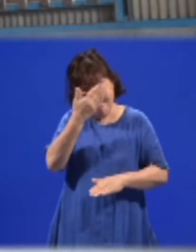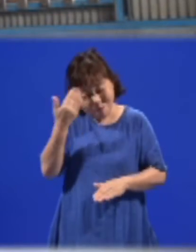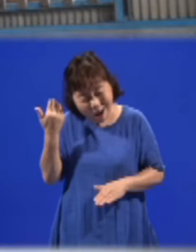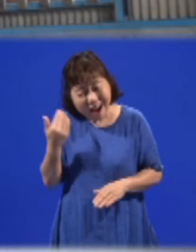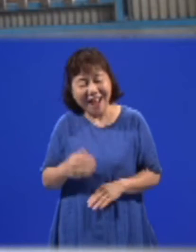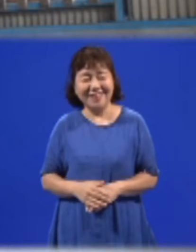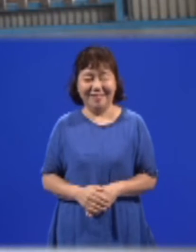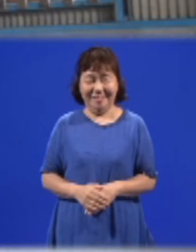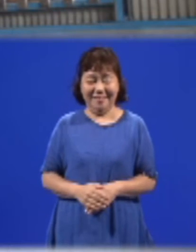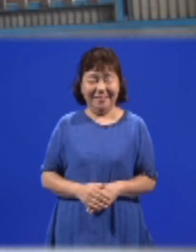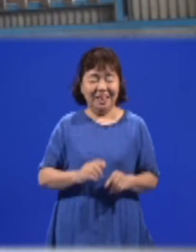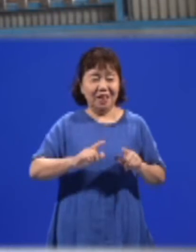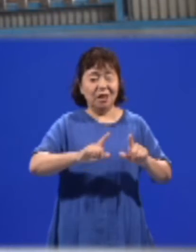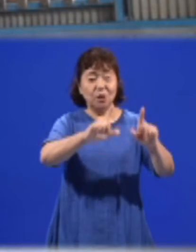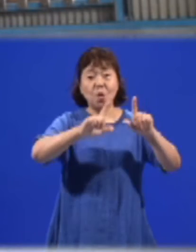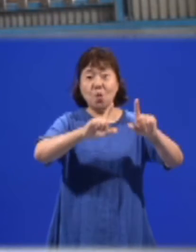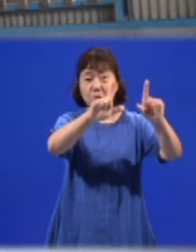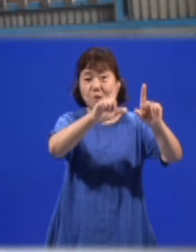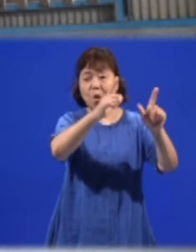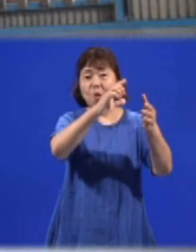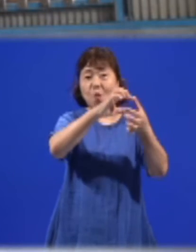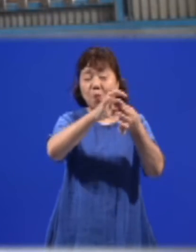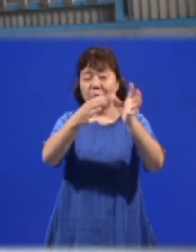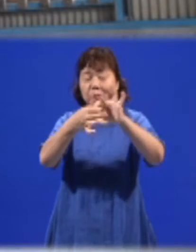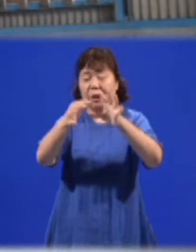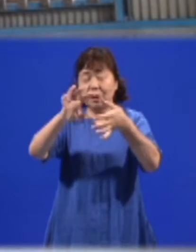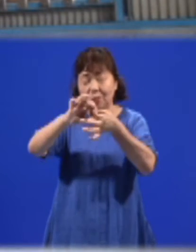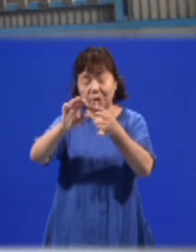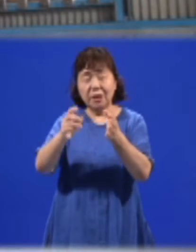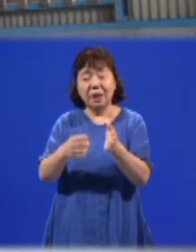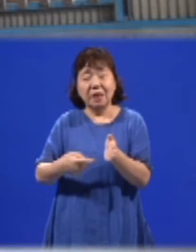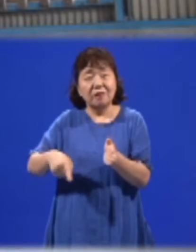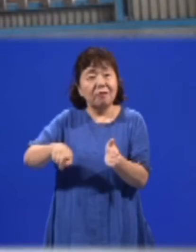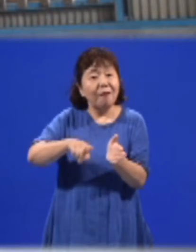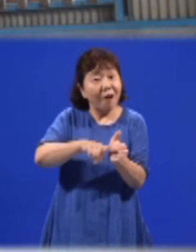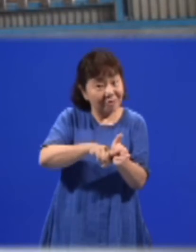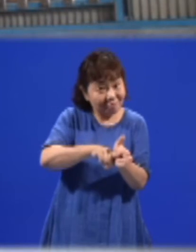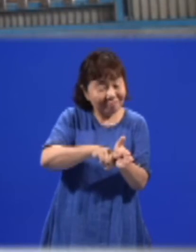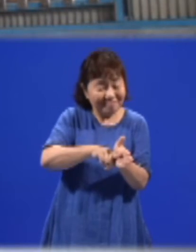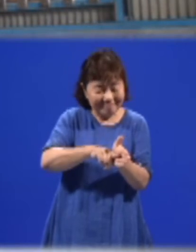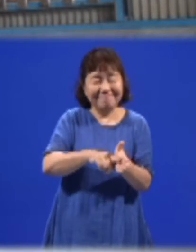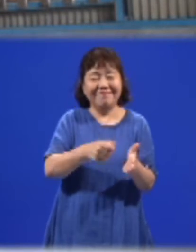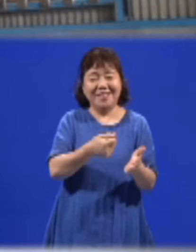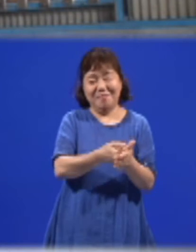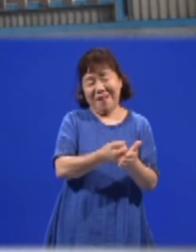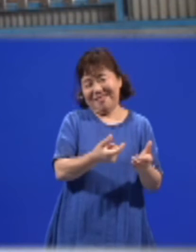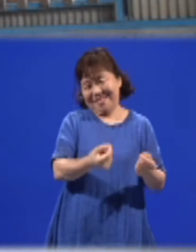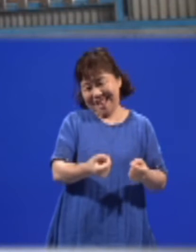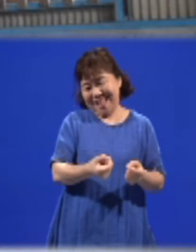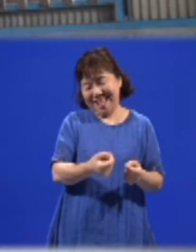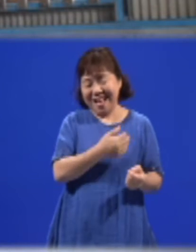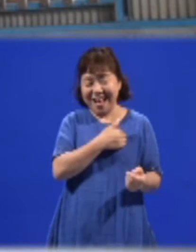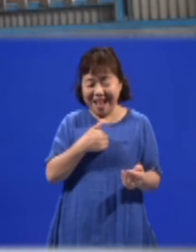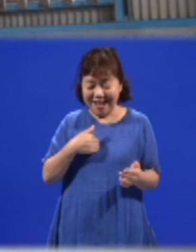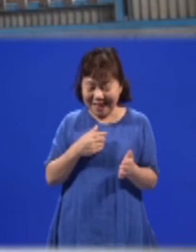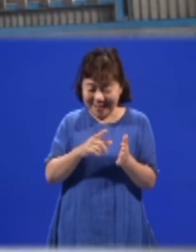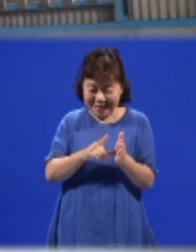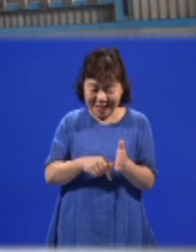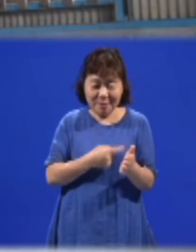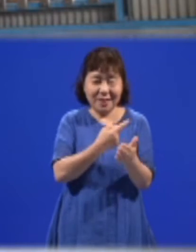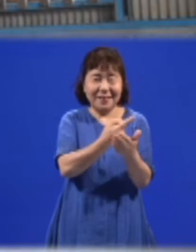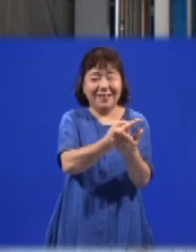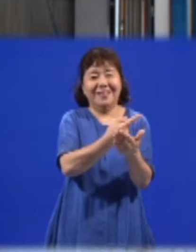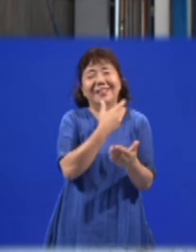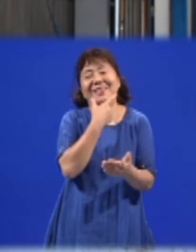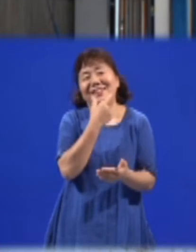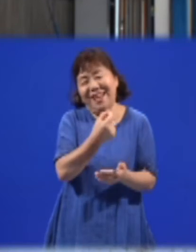東京オリンピックの種目に新しくスケボーが加わることが決定し、できることならその舞台に立ちた